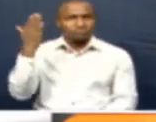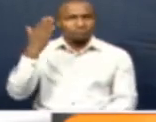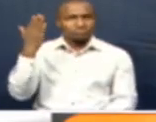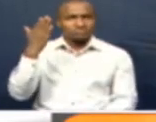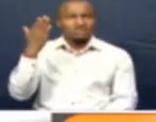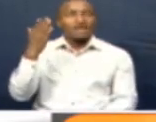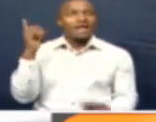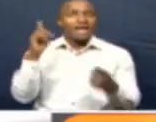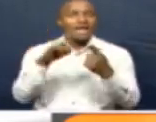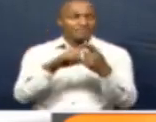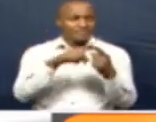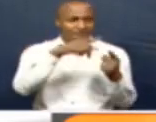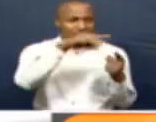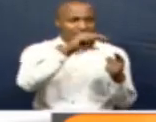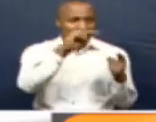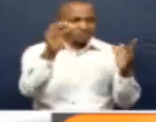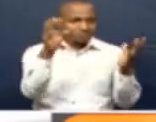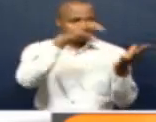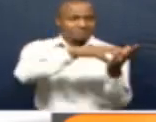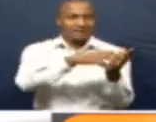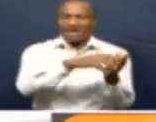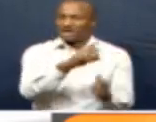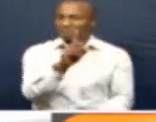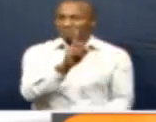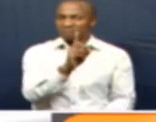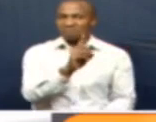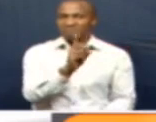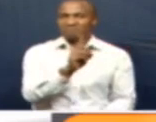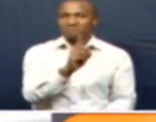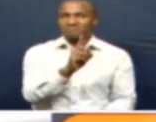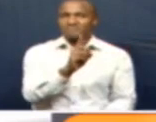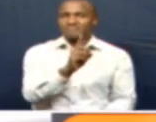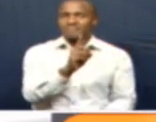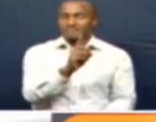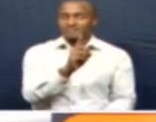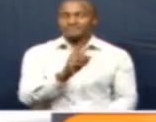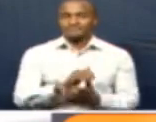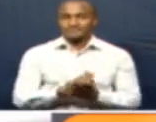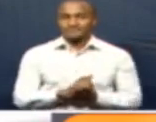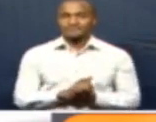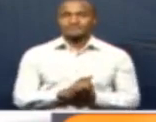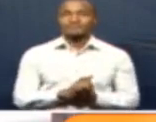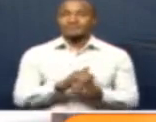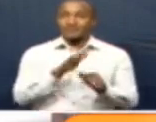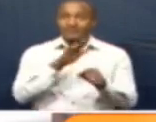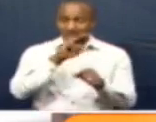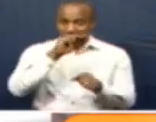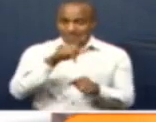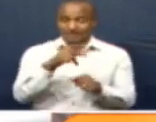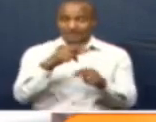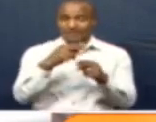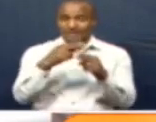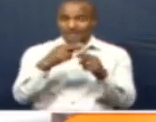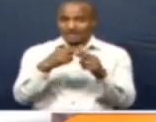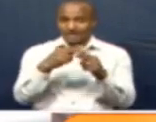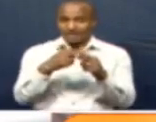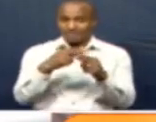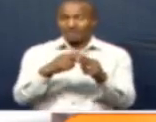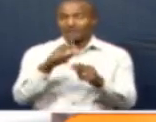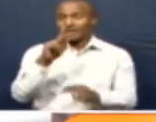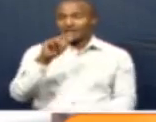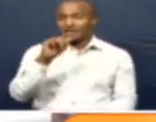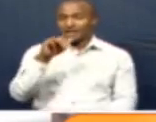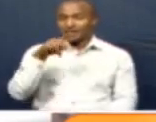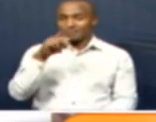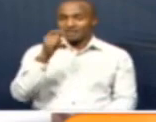mwenye mamlaka na rais asiye na mamlaka, ambaye anapendekezwa kwenye mswada unaosukumwa na mbunge wa Tiati Kasait Kamket na